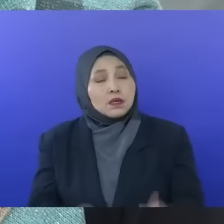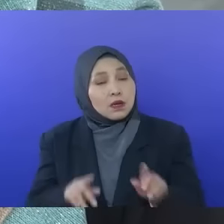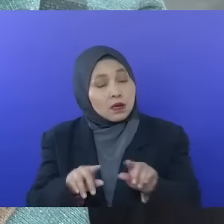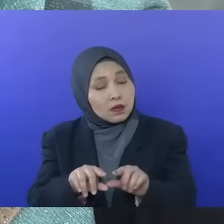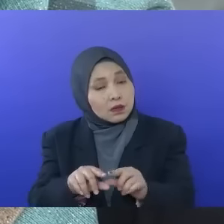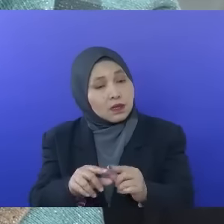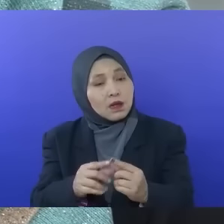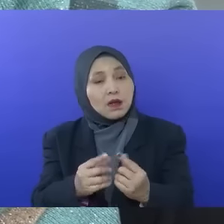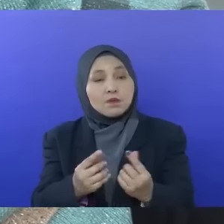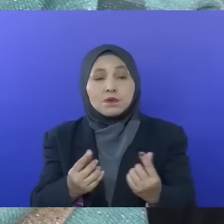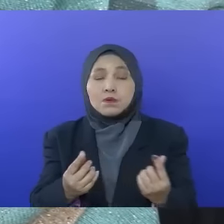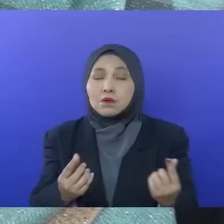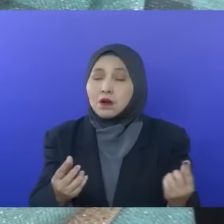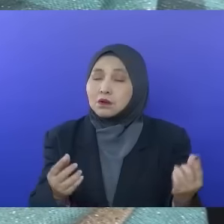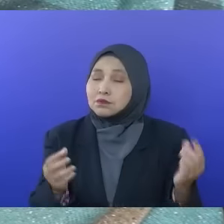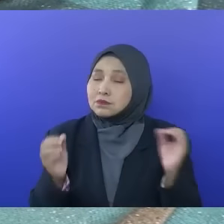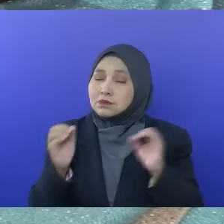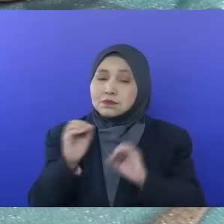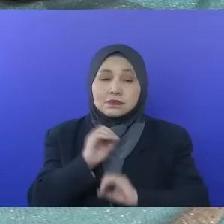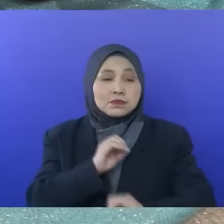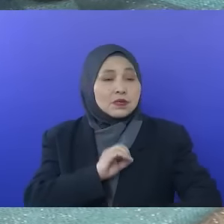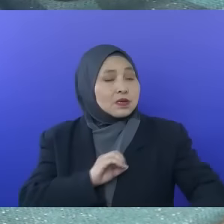dzalikal kitabullah